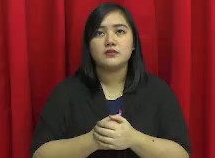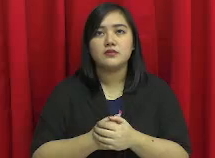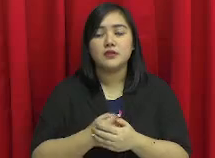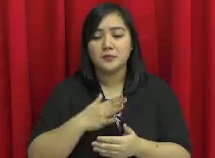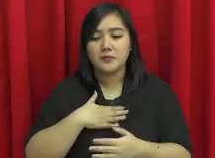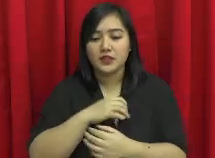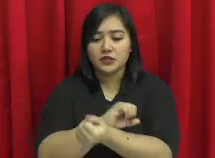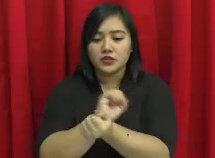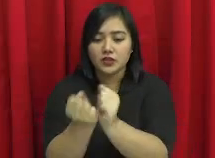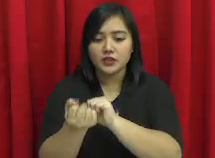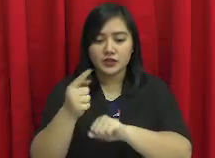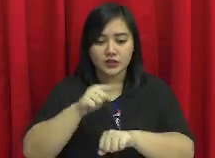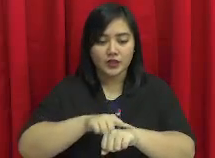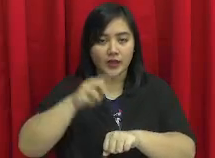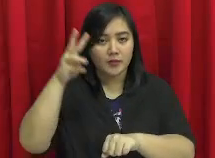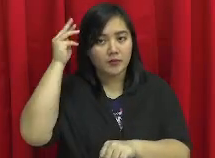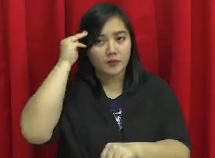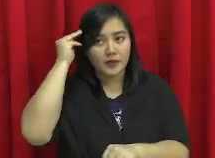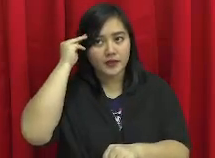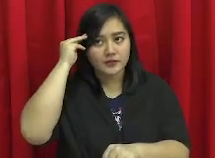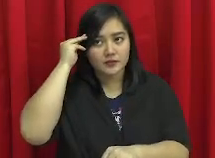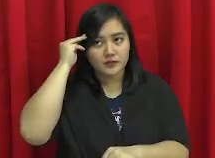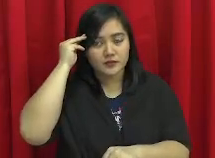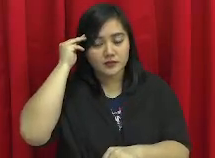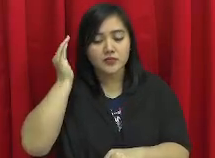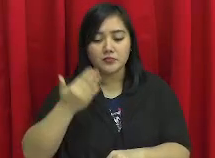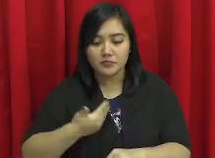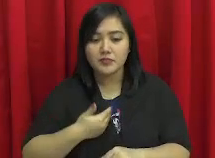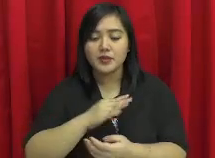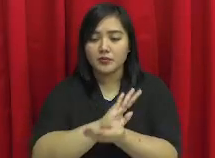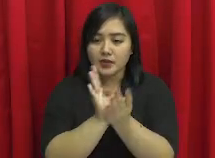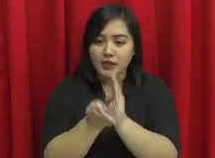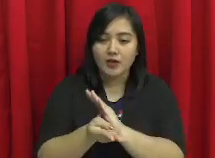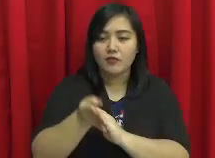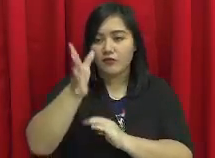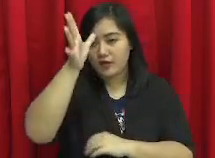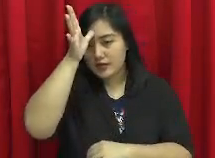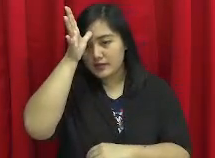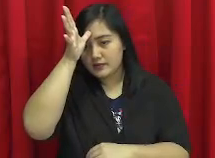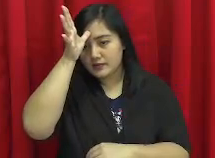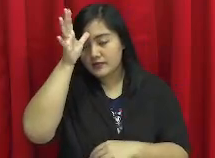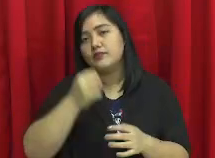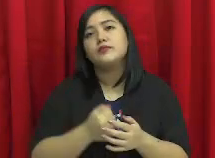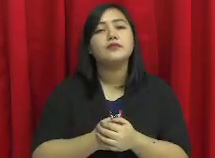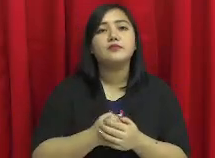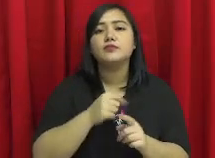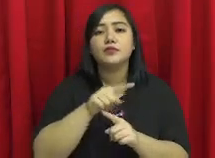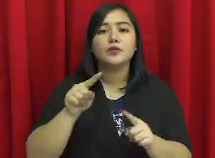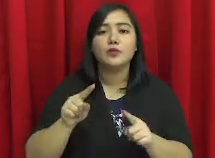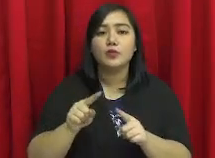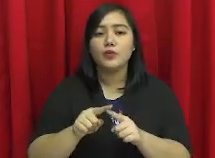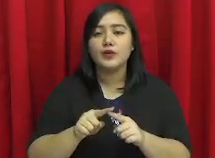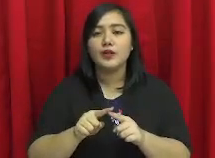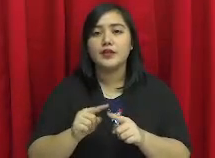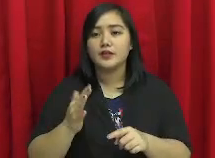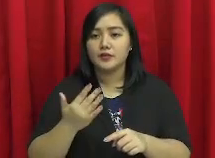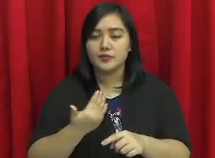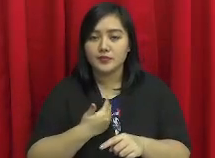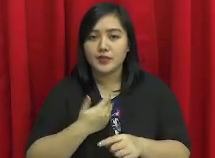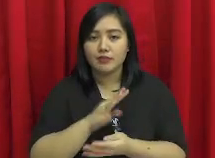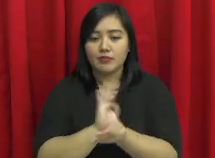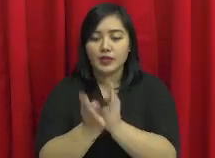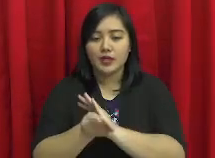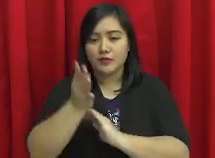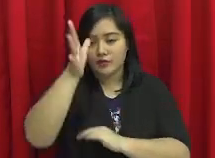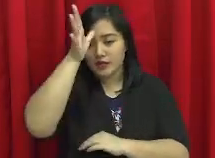ko, it is because naging tatay ako. Yun po yung talaga yun, mga kapatid. Nung dumating sa punto ng aking